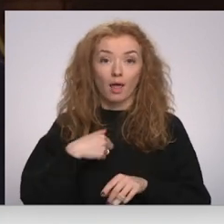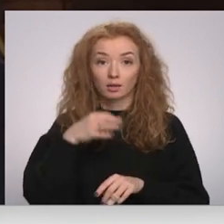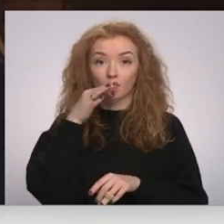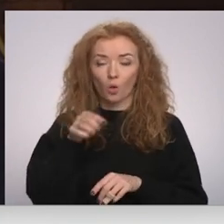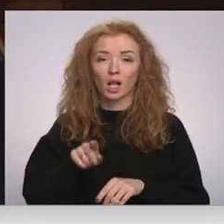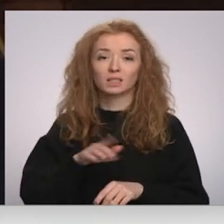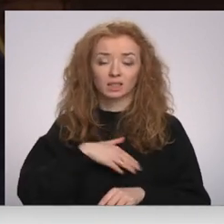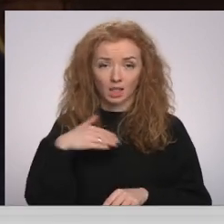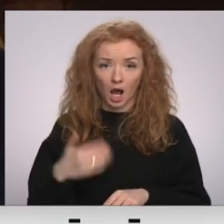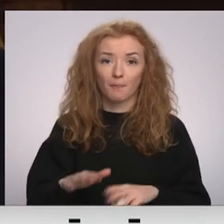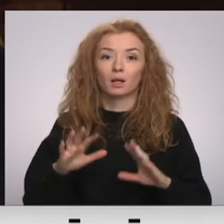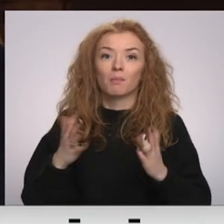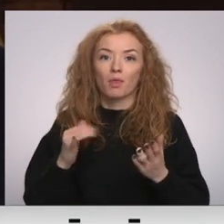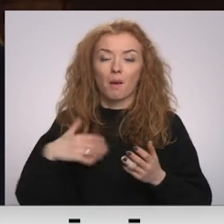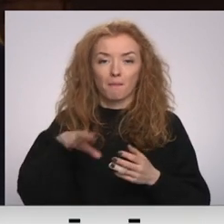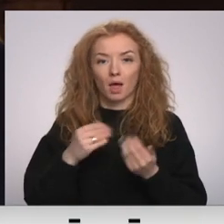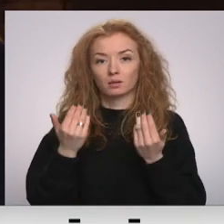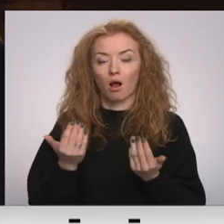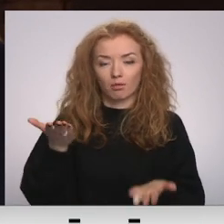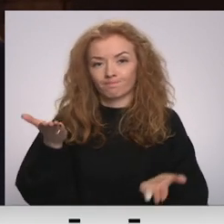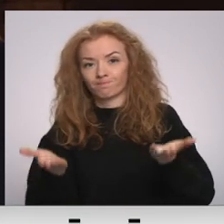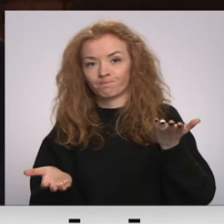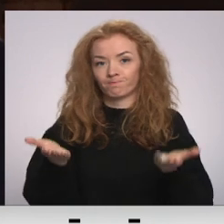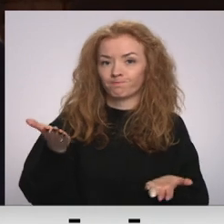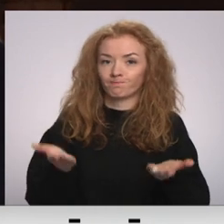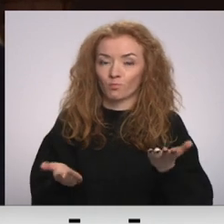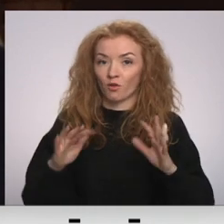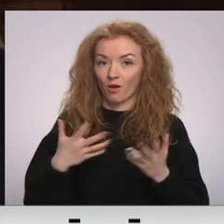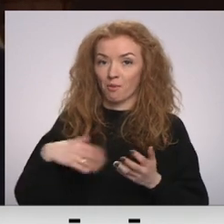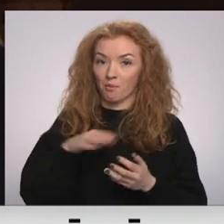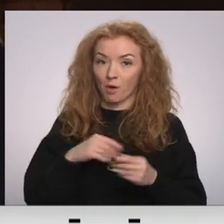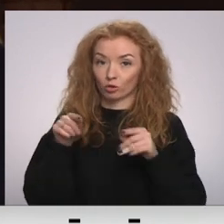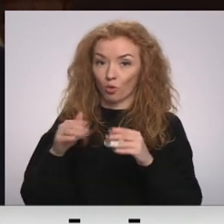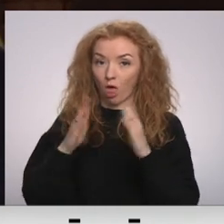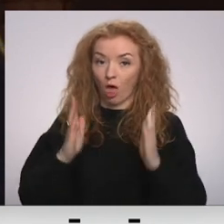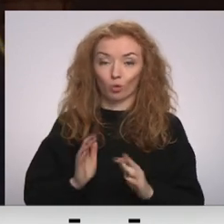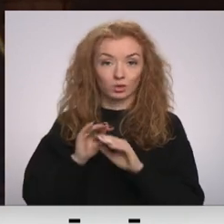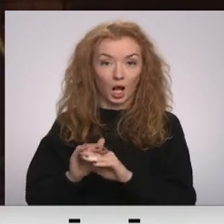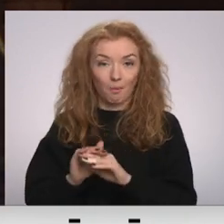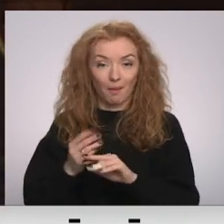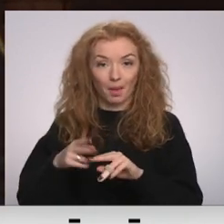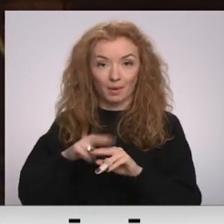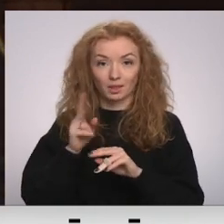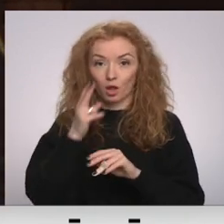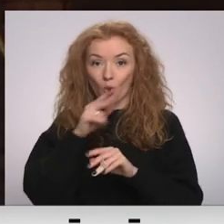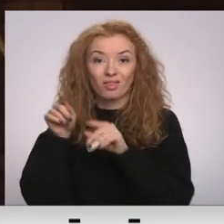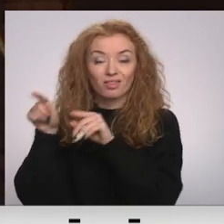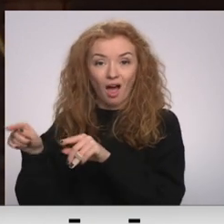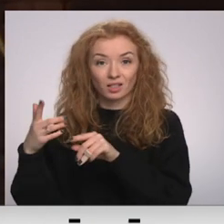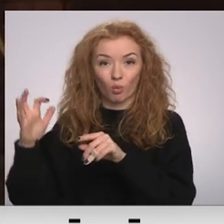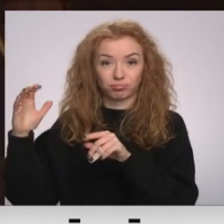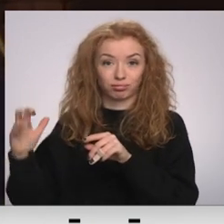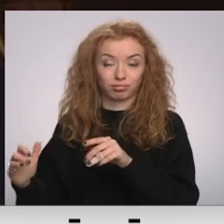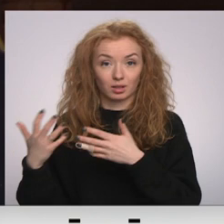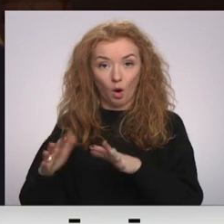tas ir sāpīgi, ja, bet nu, ja mēs tagad liekam svaru kausos, nu, vai nu mēs šo ēku saglabājam tāpēc, ka no tās ēkas mēs pusi